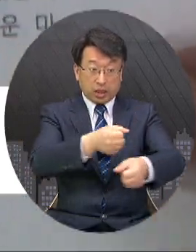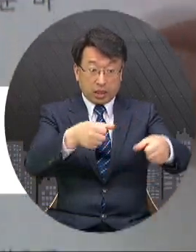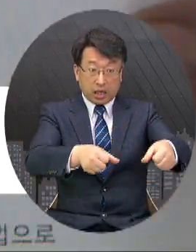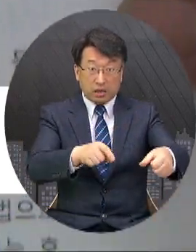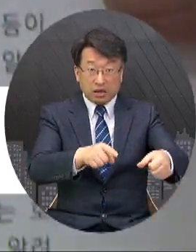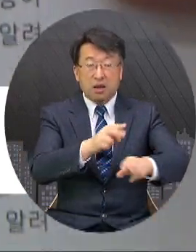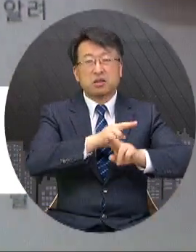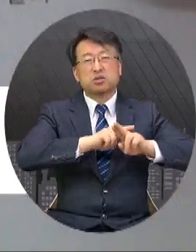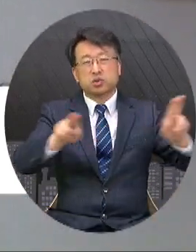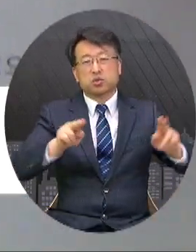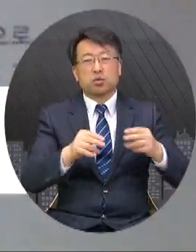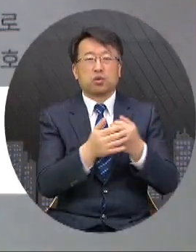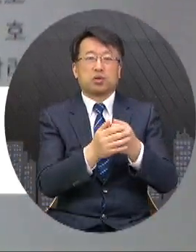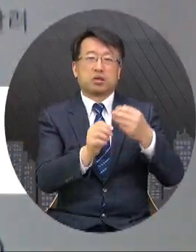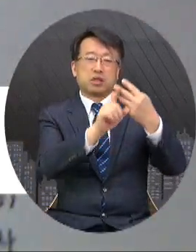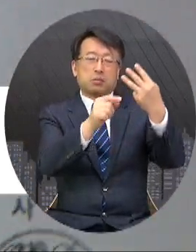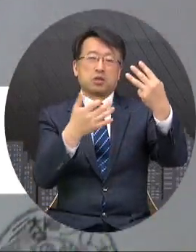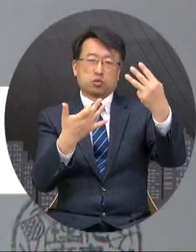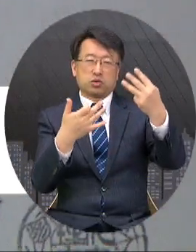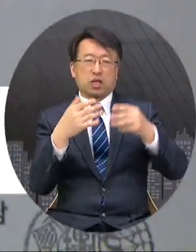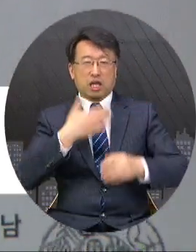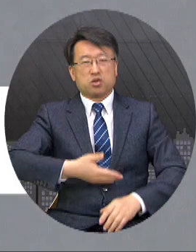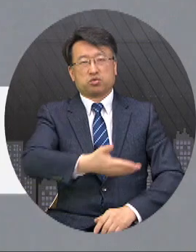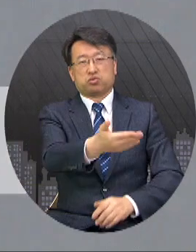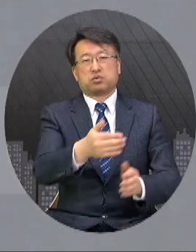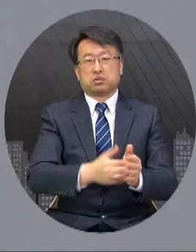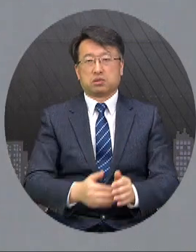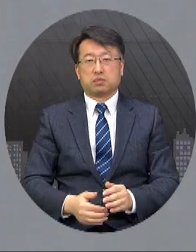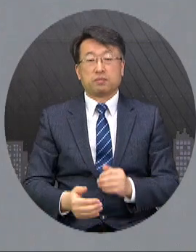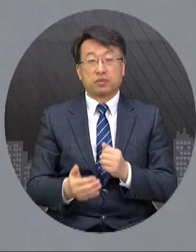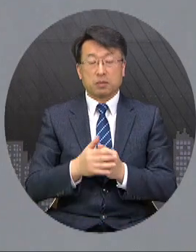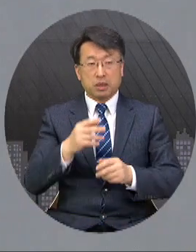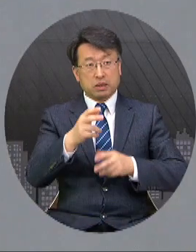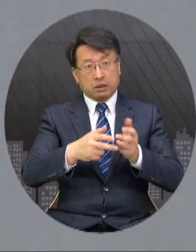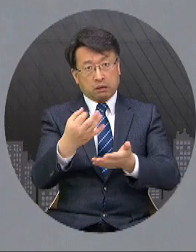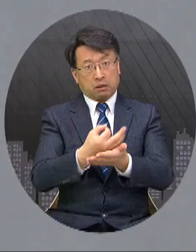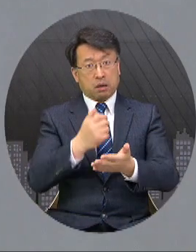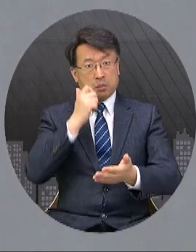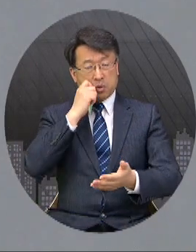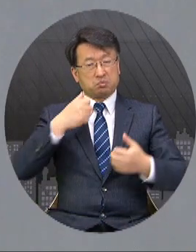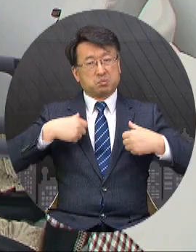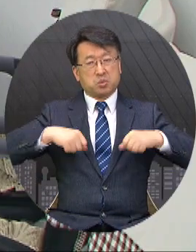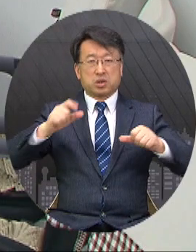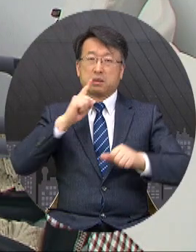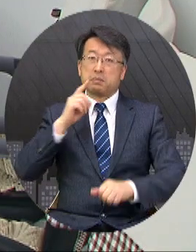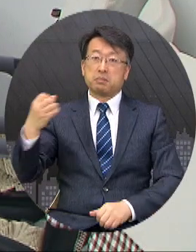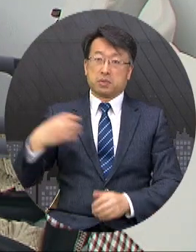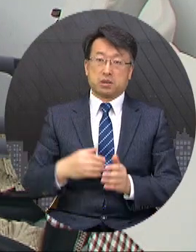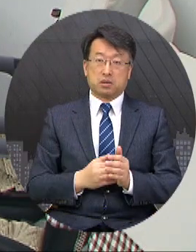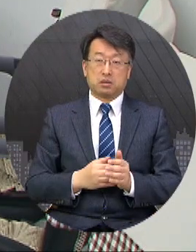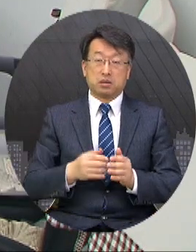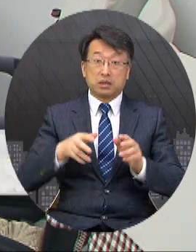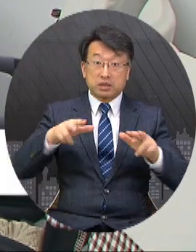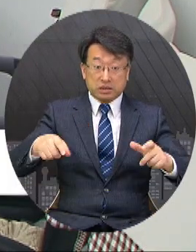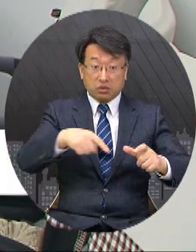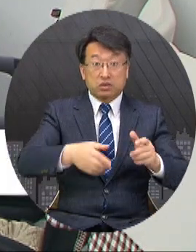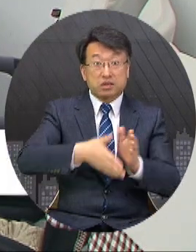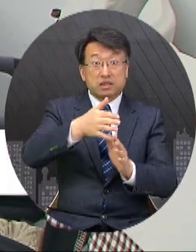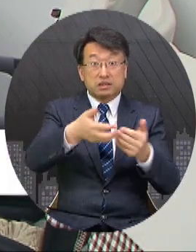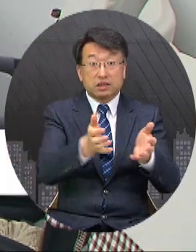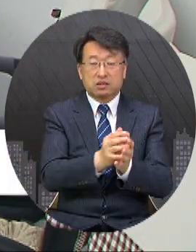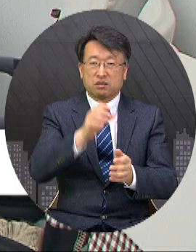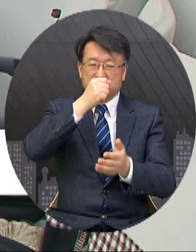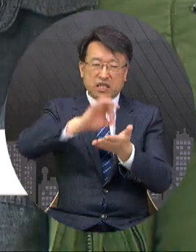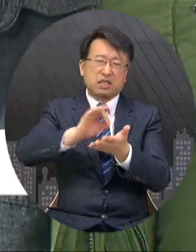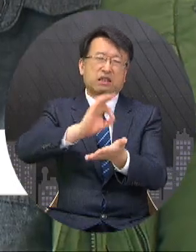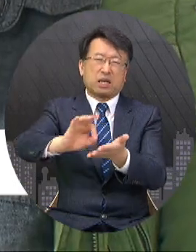파기를 지난 19일자로 통보해 왔기 때문입니다. 사업성이 없어 포기하겠다는 겁니다. 지역 시민단체는 더 이상